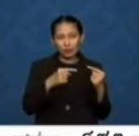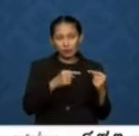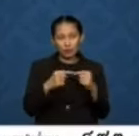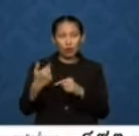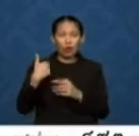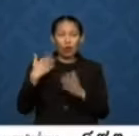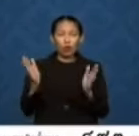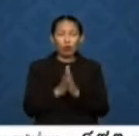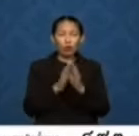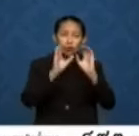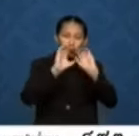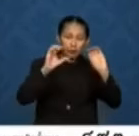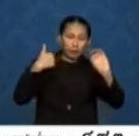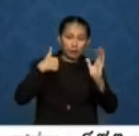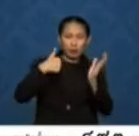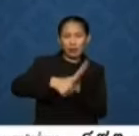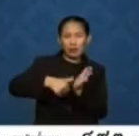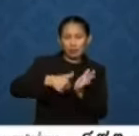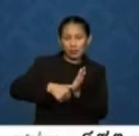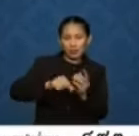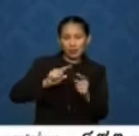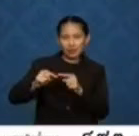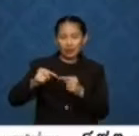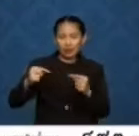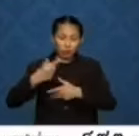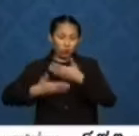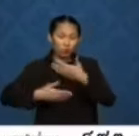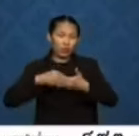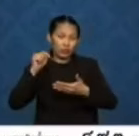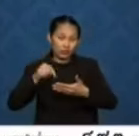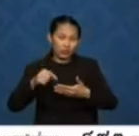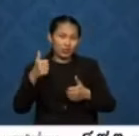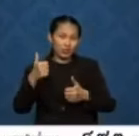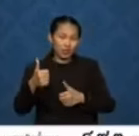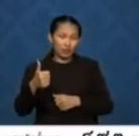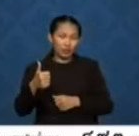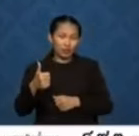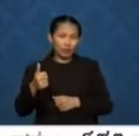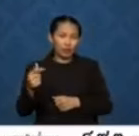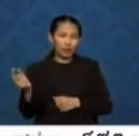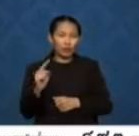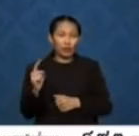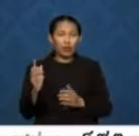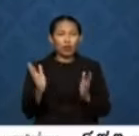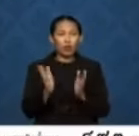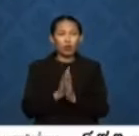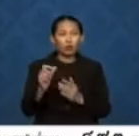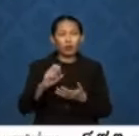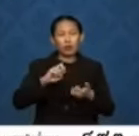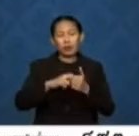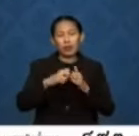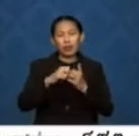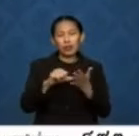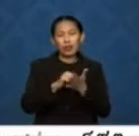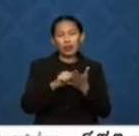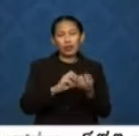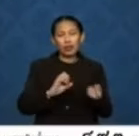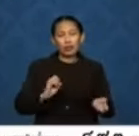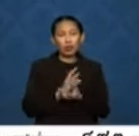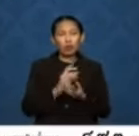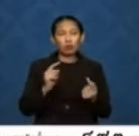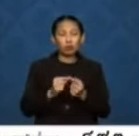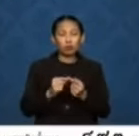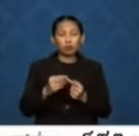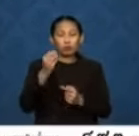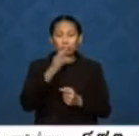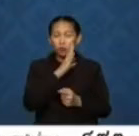ภาครัฐก็จะสามารถจัดเก็บภาษีจากธุรกิจนี้ได้ด้วยตลอดจนแก้ไขปัญหาความเดือดร้อนต่างๆที่จะเกิดขึ้นจากกิจ